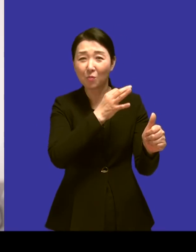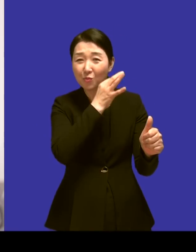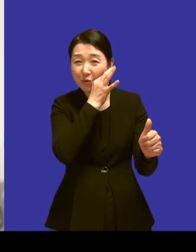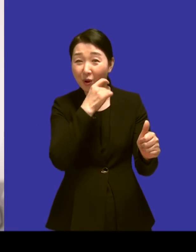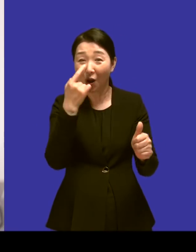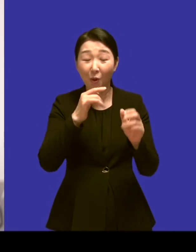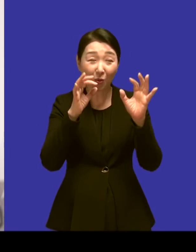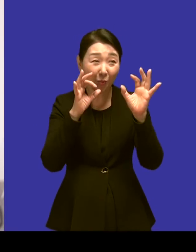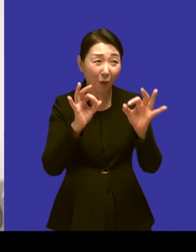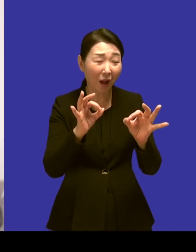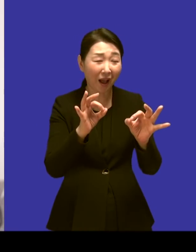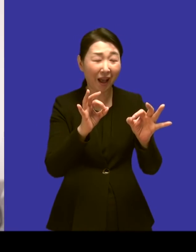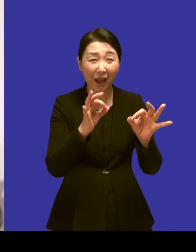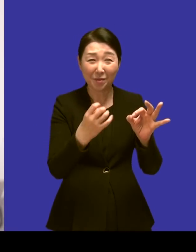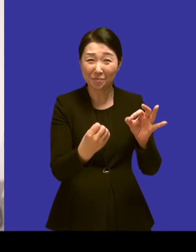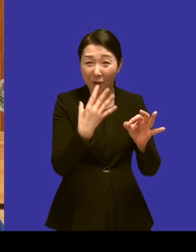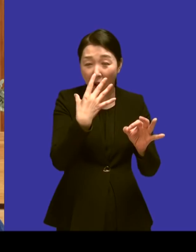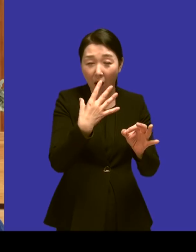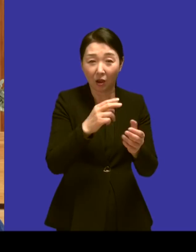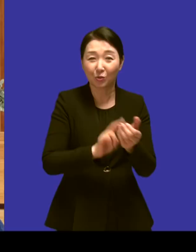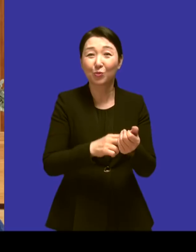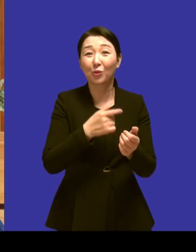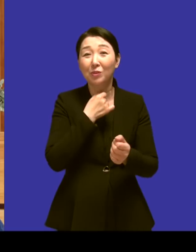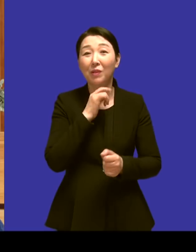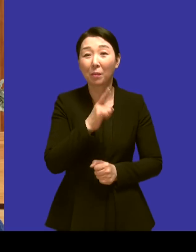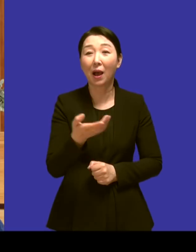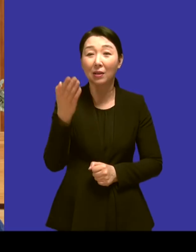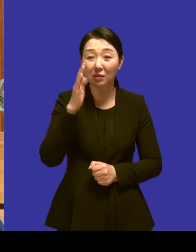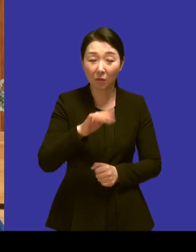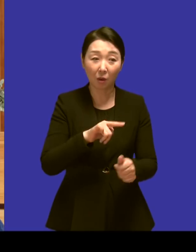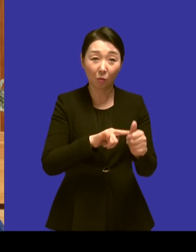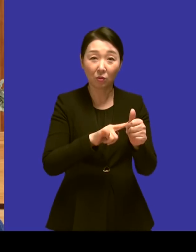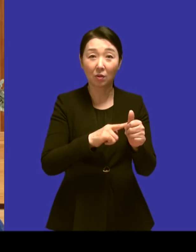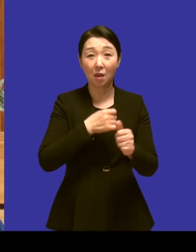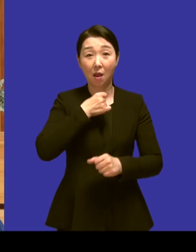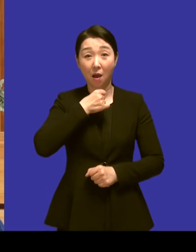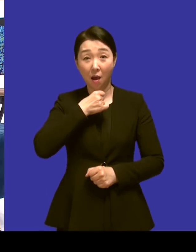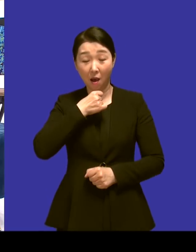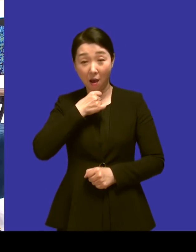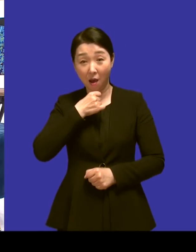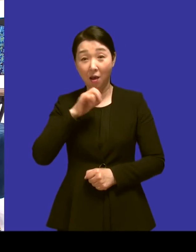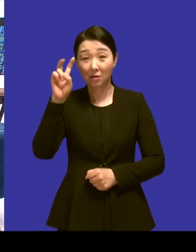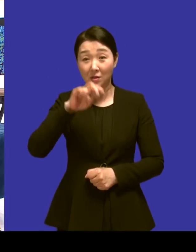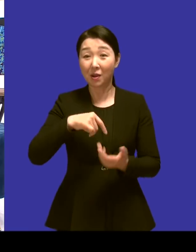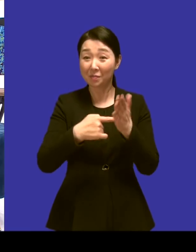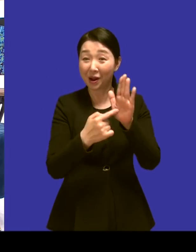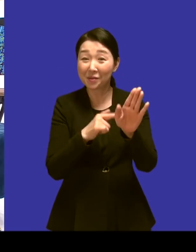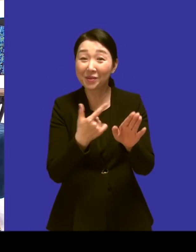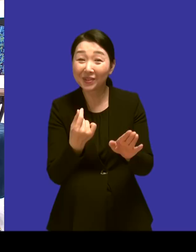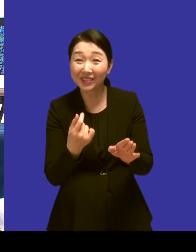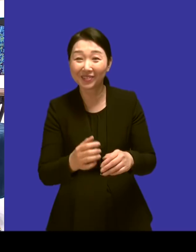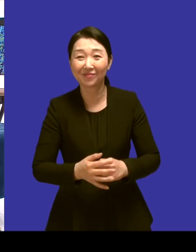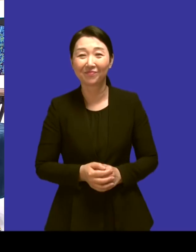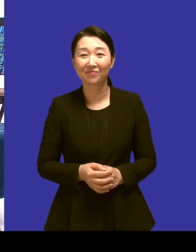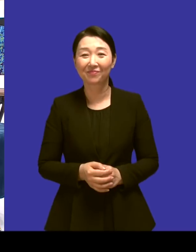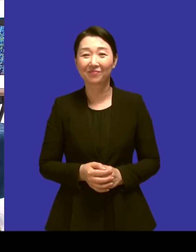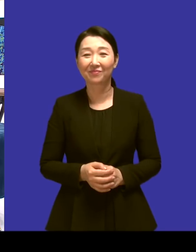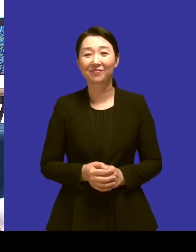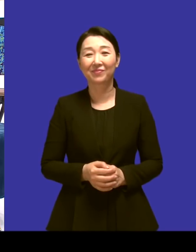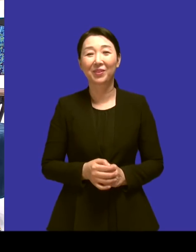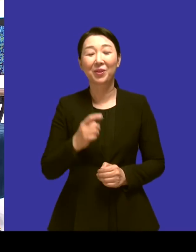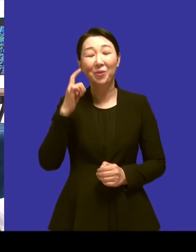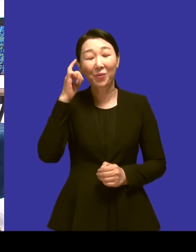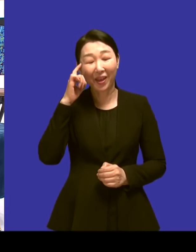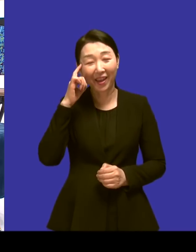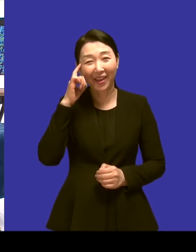보니까 별로고 숨기고 싶다고 하시는데 본인이 메인 보컬 해가지고 음원도 발표하셨더라고요. 음악도. 그건 믹싱이 또 되니까.